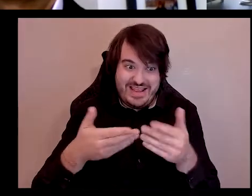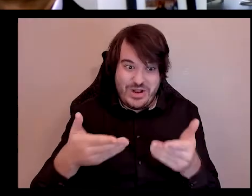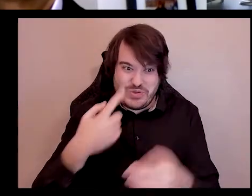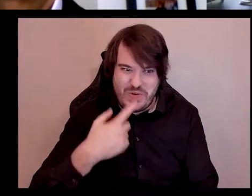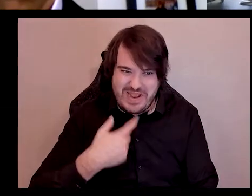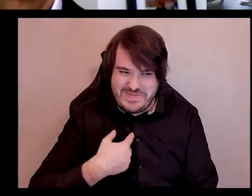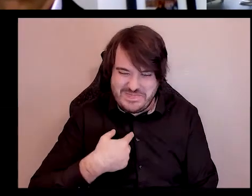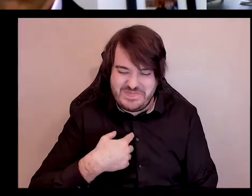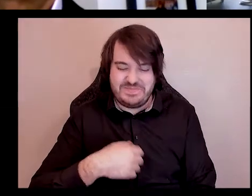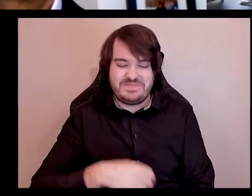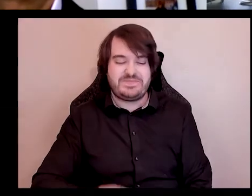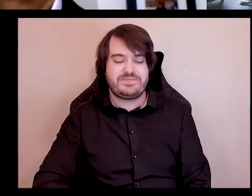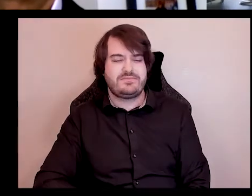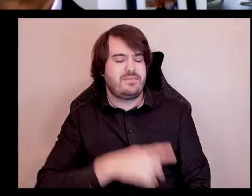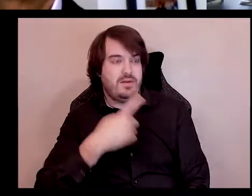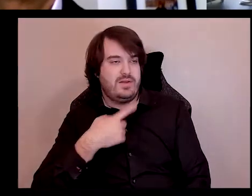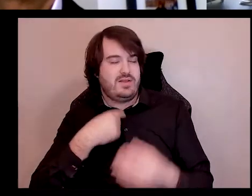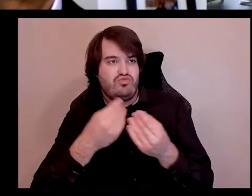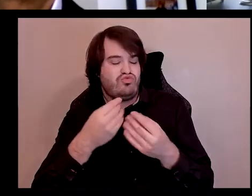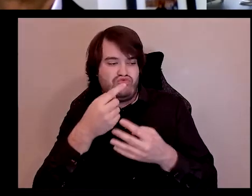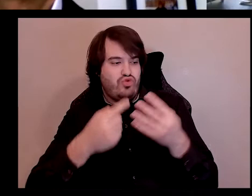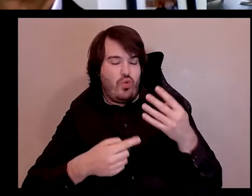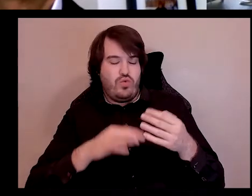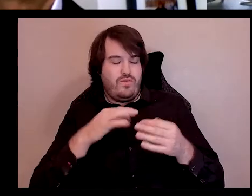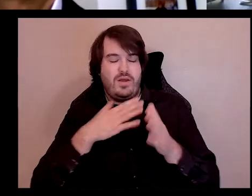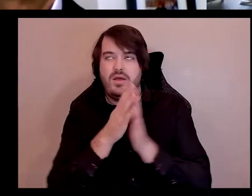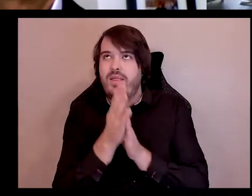petit triangle, je crois, d'équilibre qui est en train de se créer.